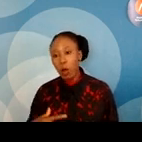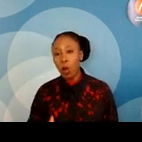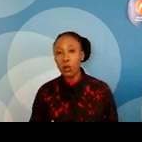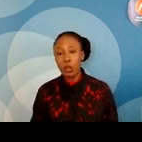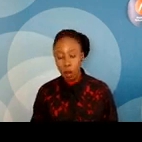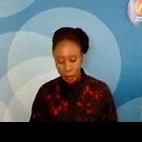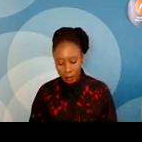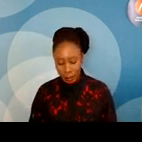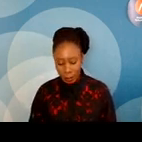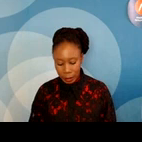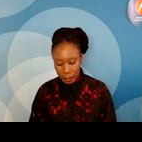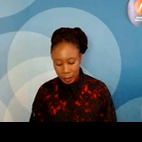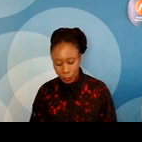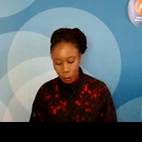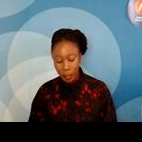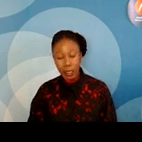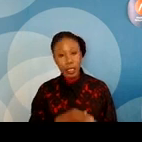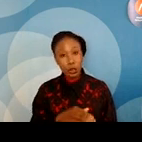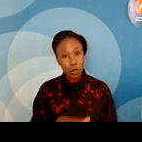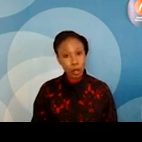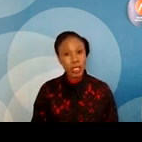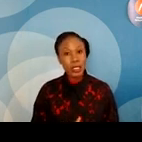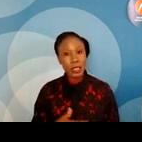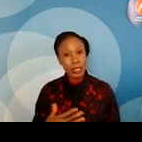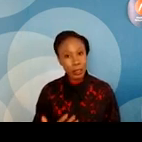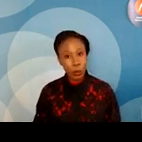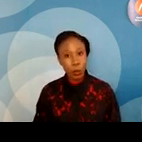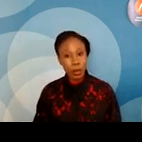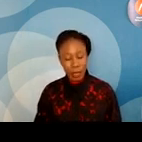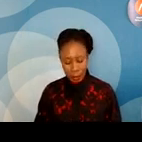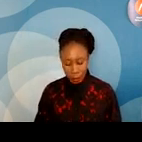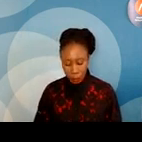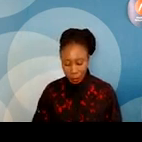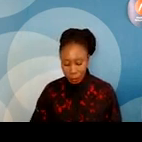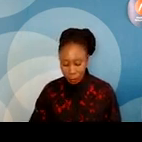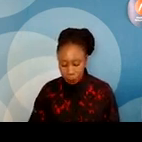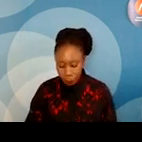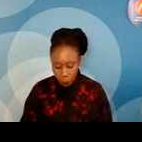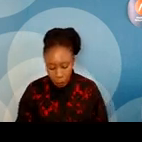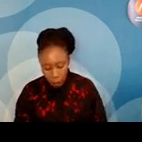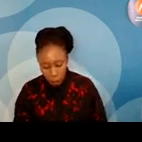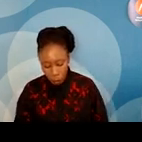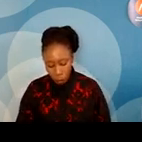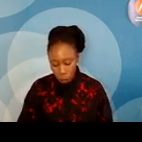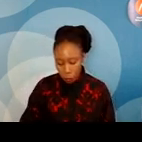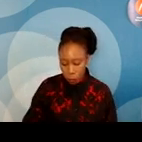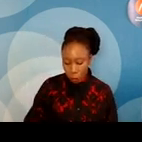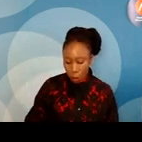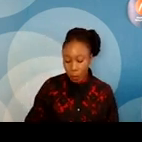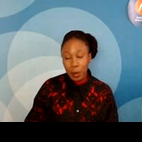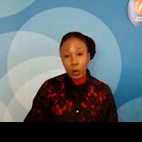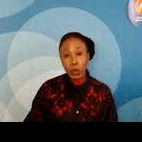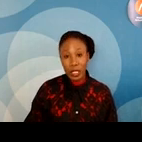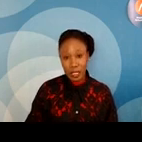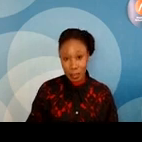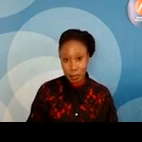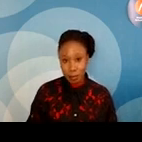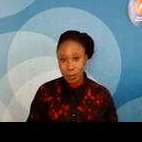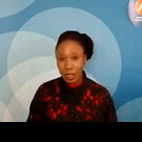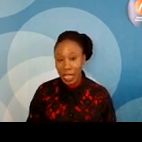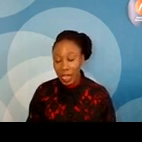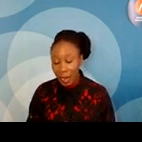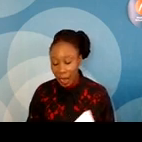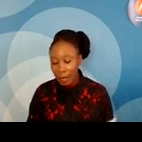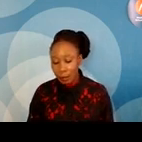att de också har en strategi för att stödja sina seniora medarbetare och också fördröja